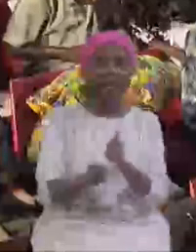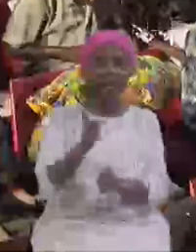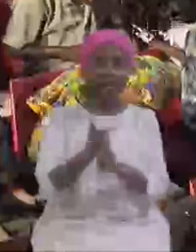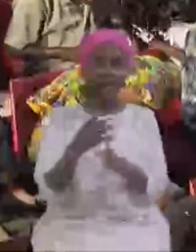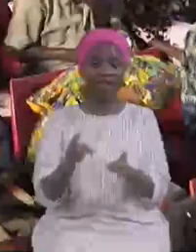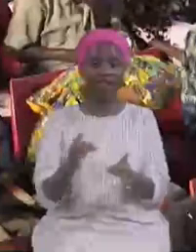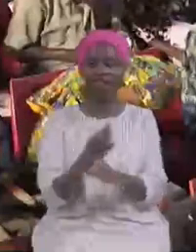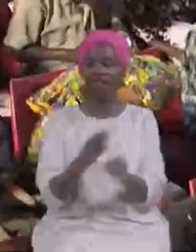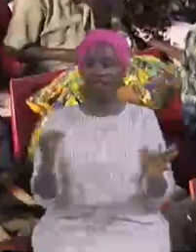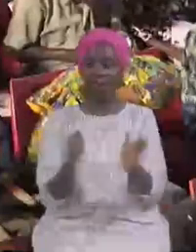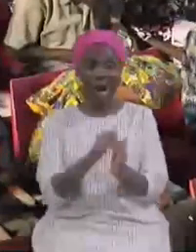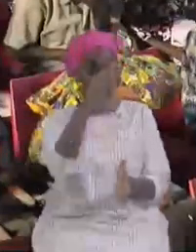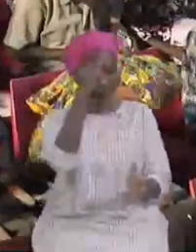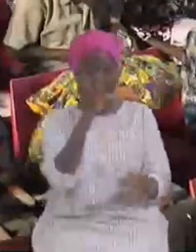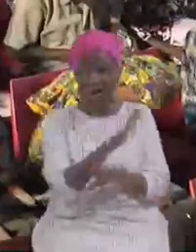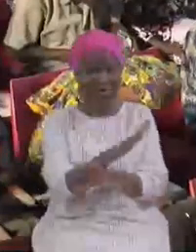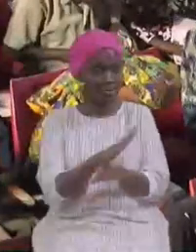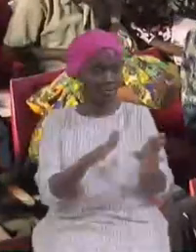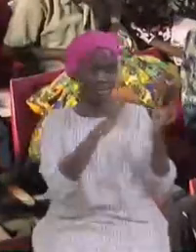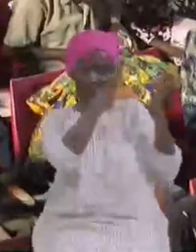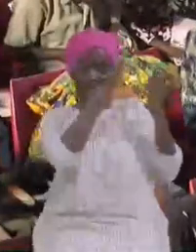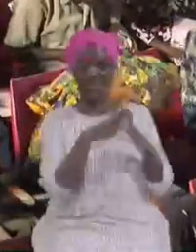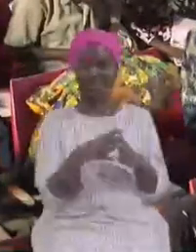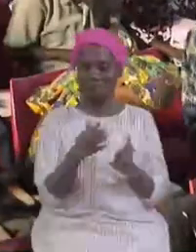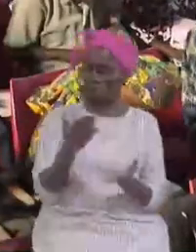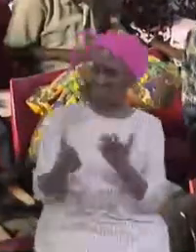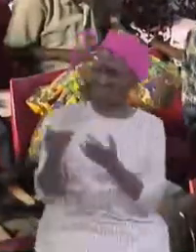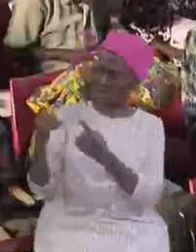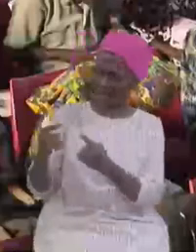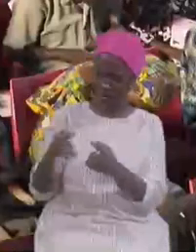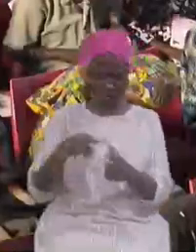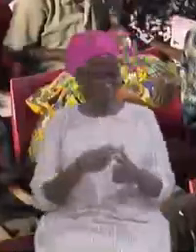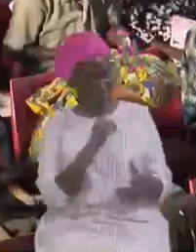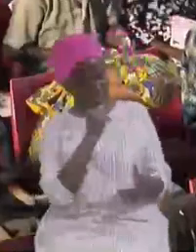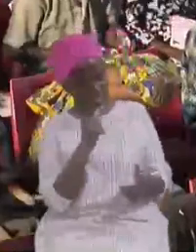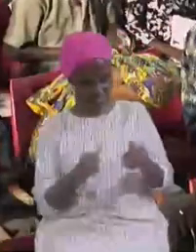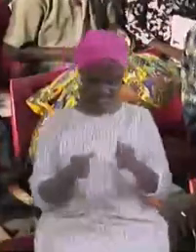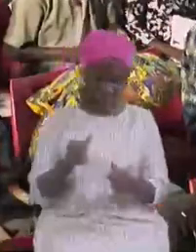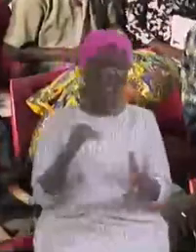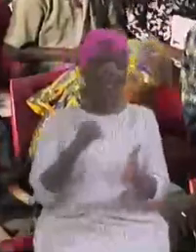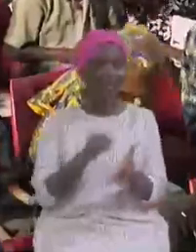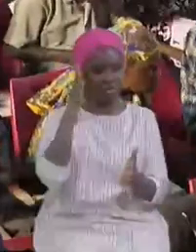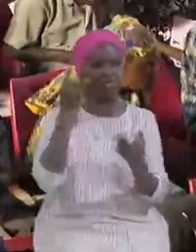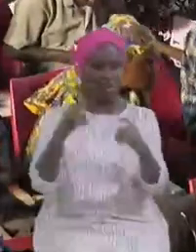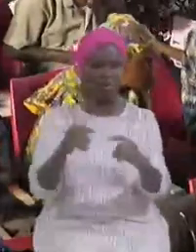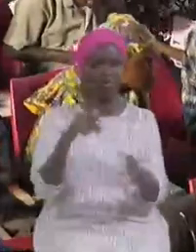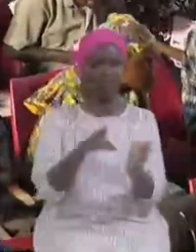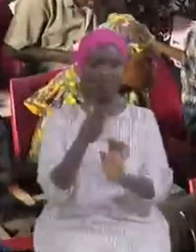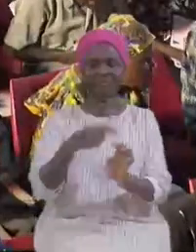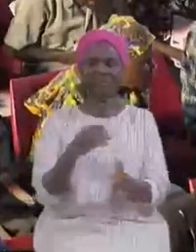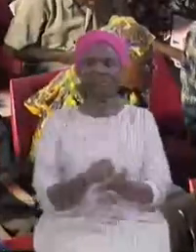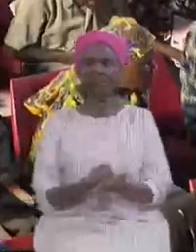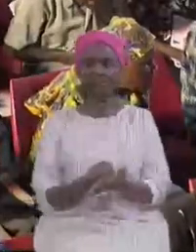libération que l'homme n'espérait même pas. Est-ce que ça va venir? Est-ce que ça va pas venir? Ça viendra.